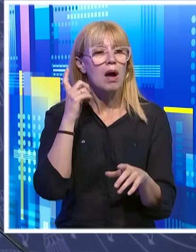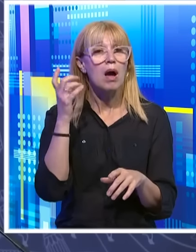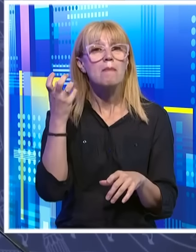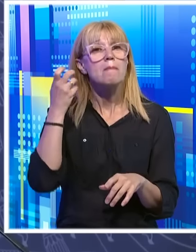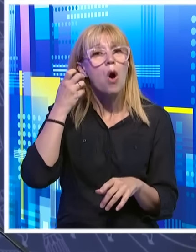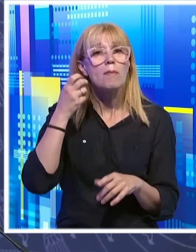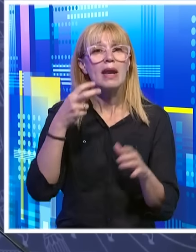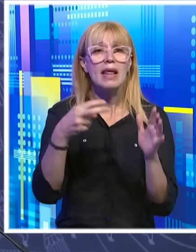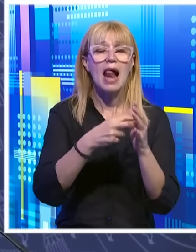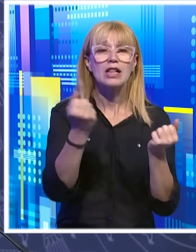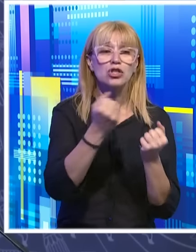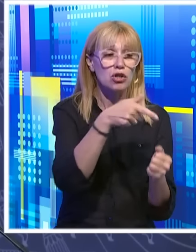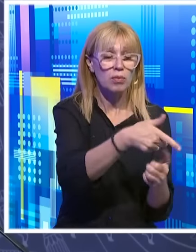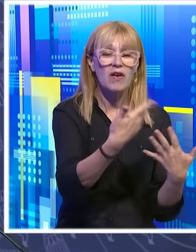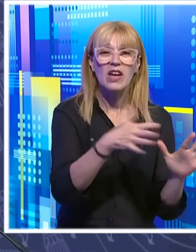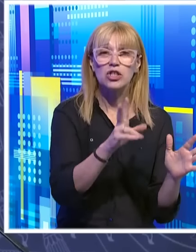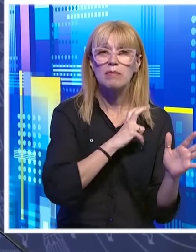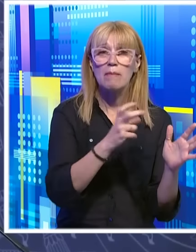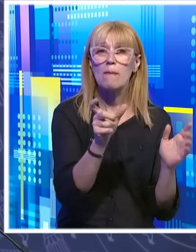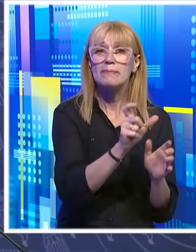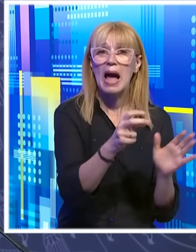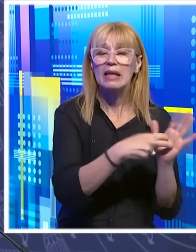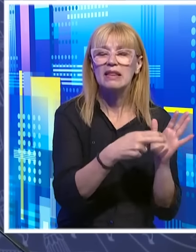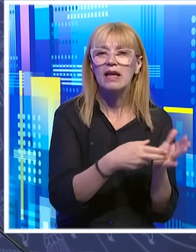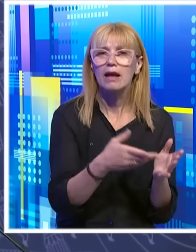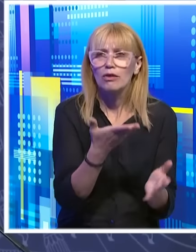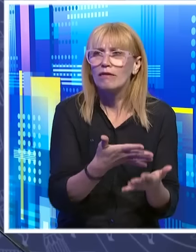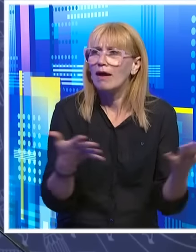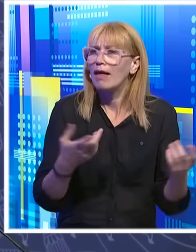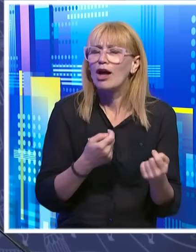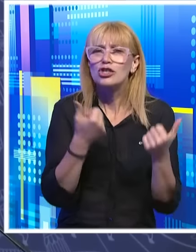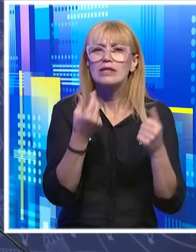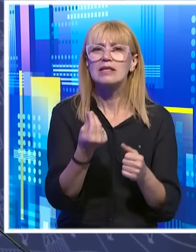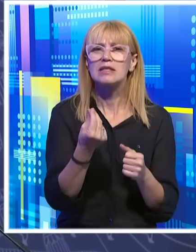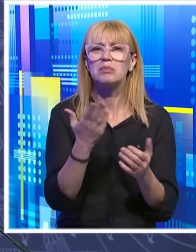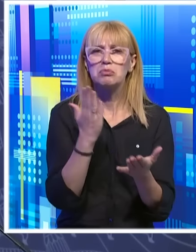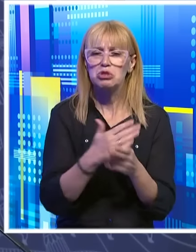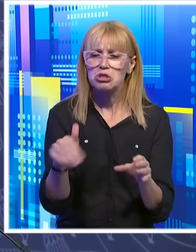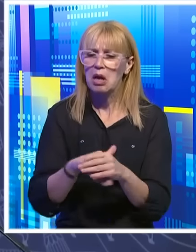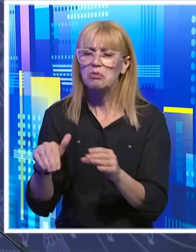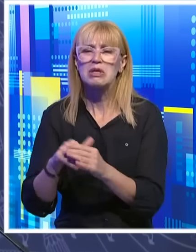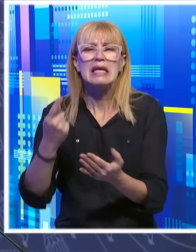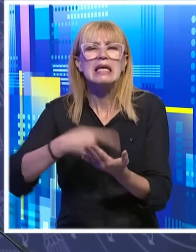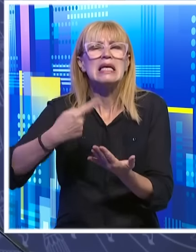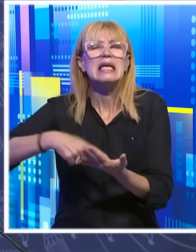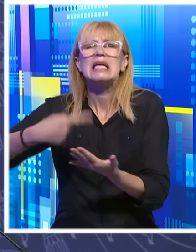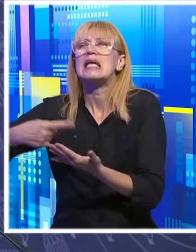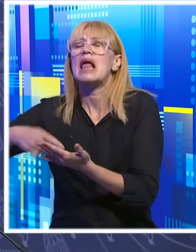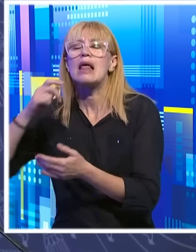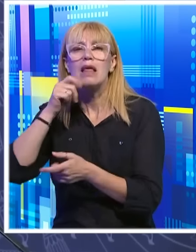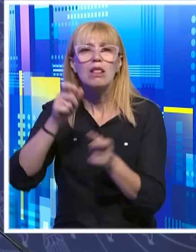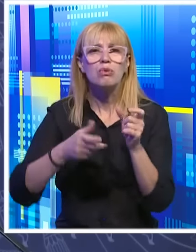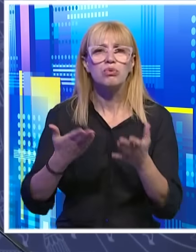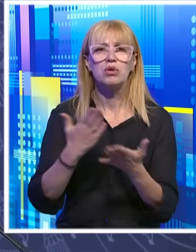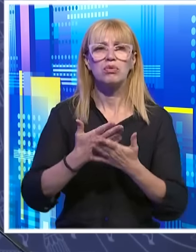električnim automobilima. Zar to nije šansa za Srbiju? To će da zaposli hiljade i hiljade ljudi i napravi brend od naše zemlje.